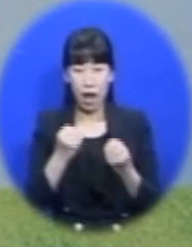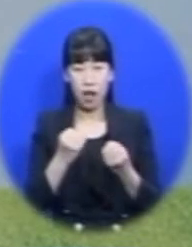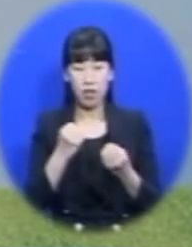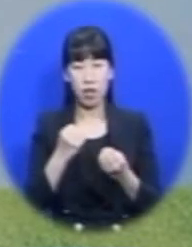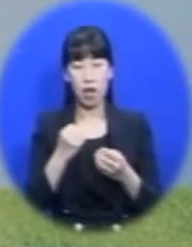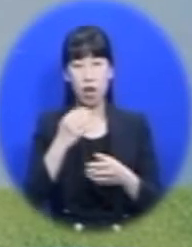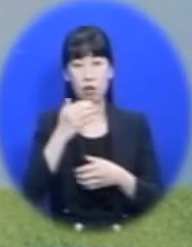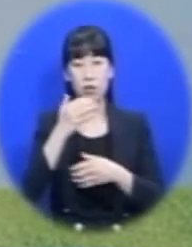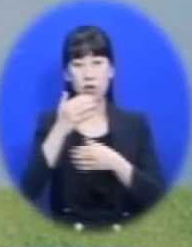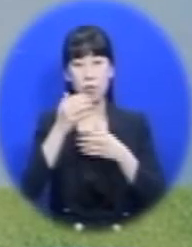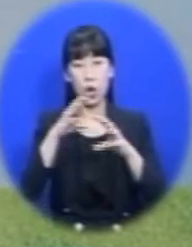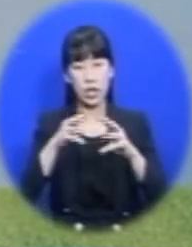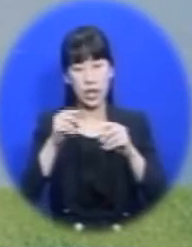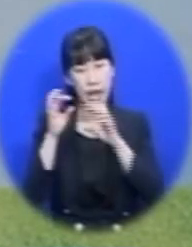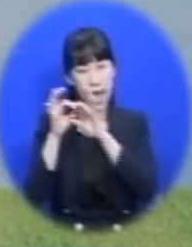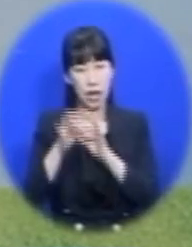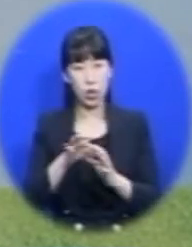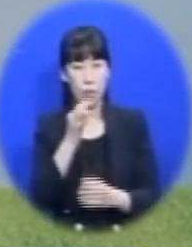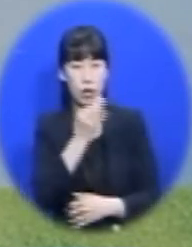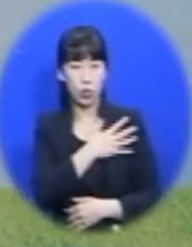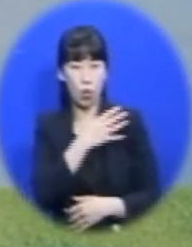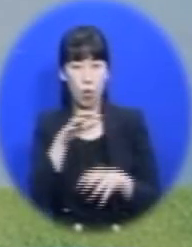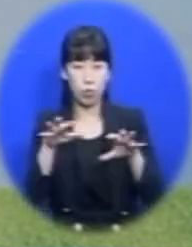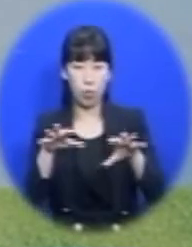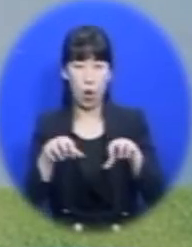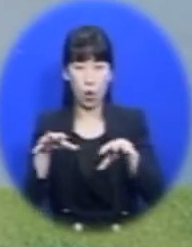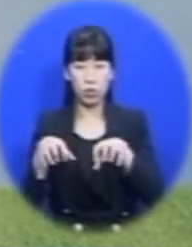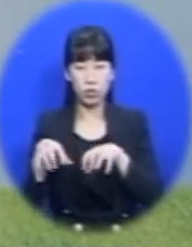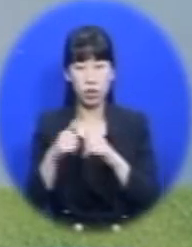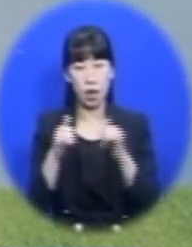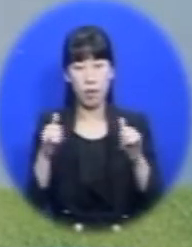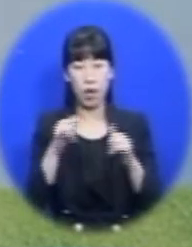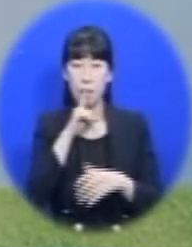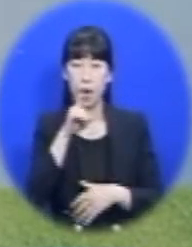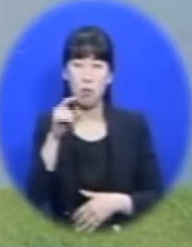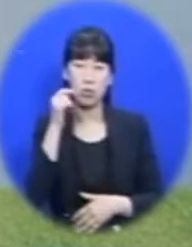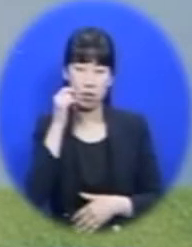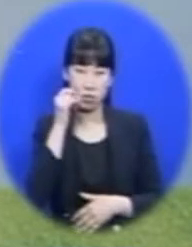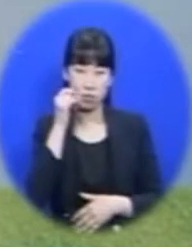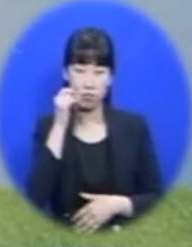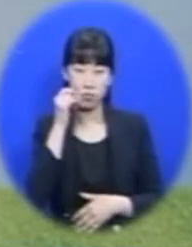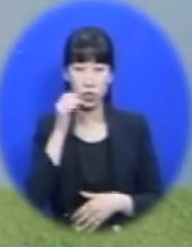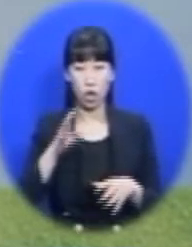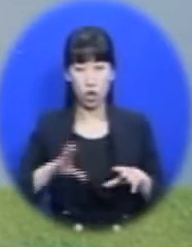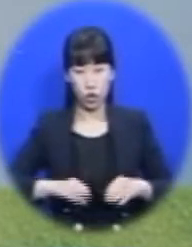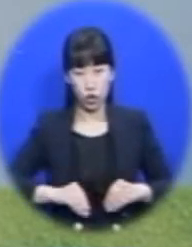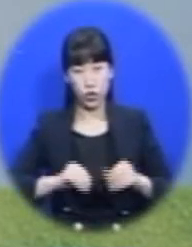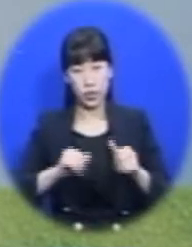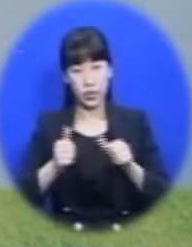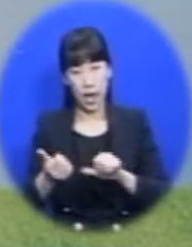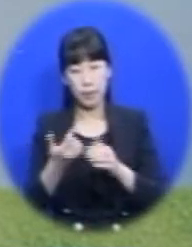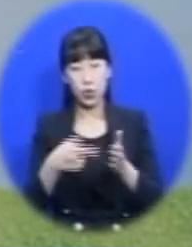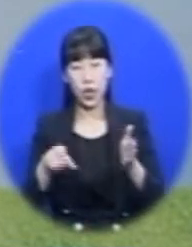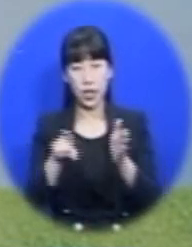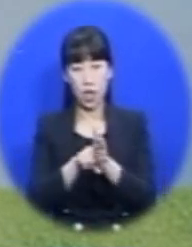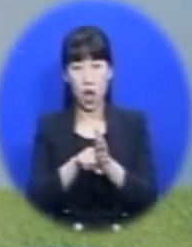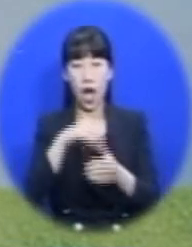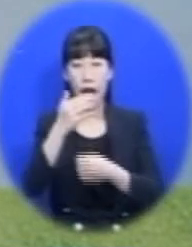저는 아무런 말도 못했습니다. 이제 굶어 죽어가는 사람을 위하여 하나님이